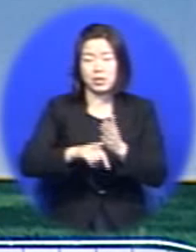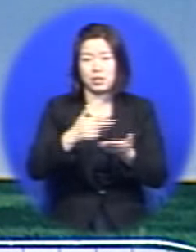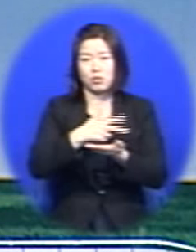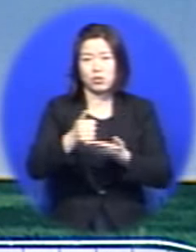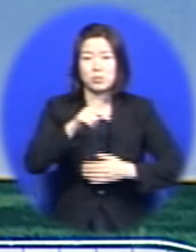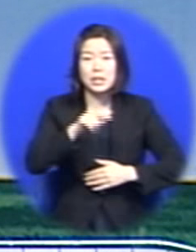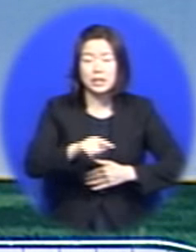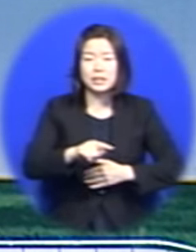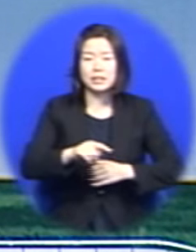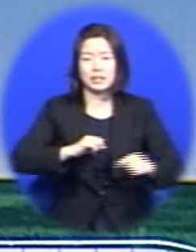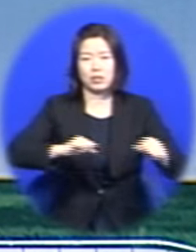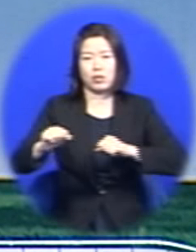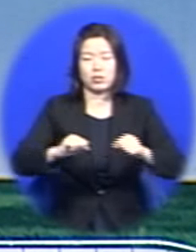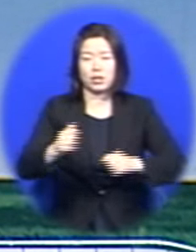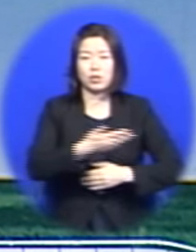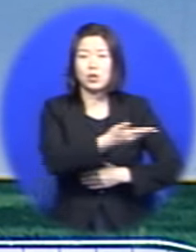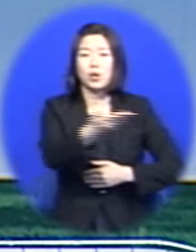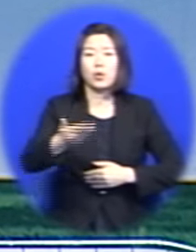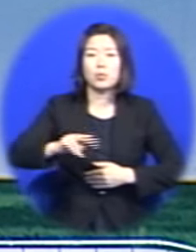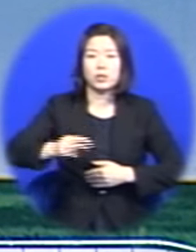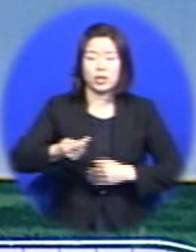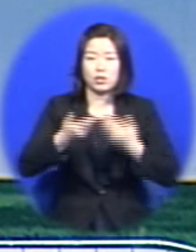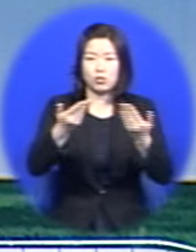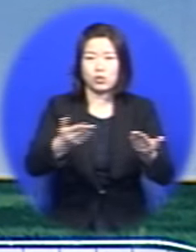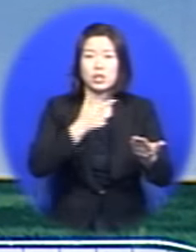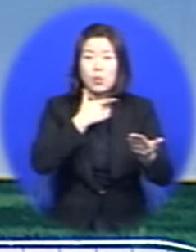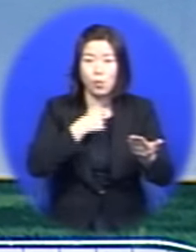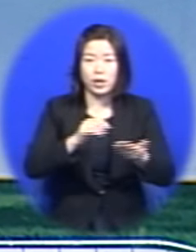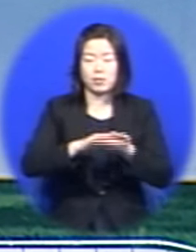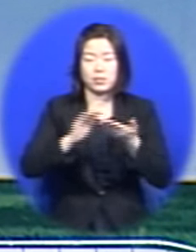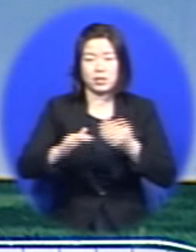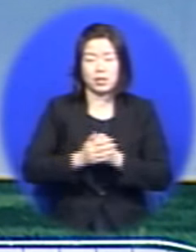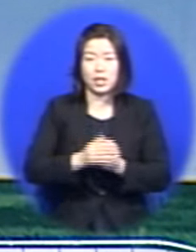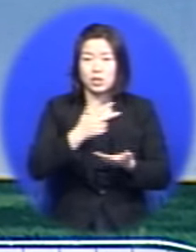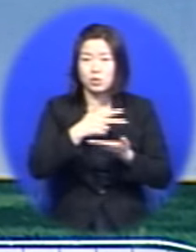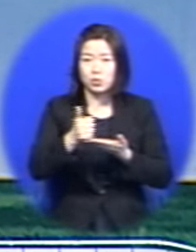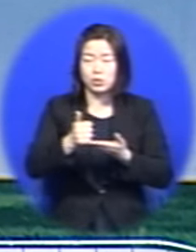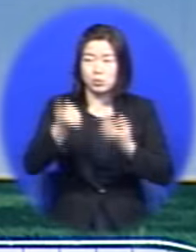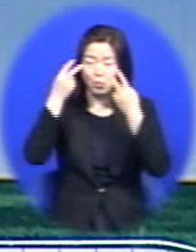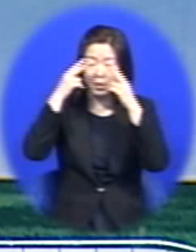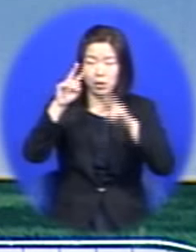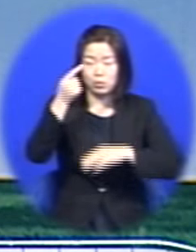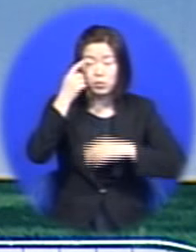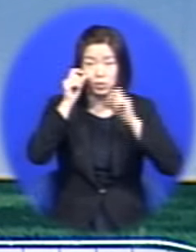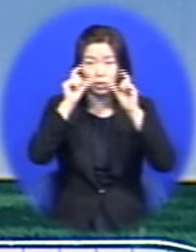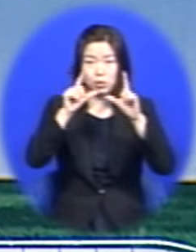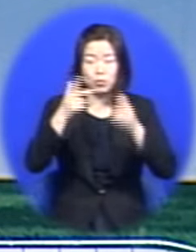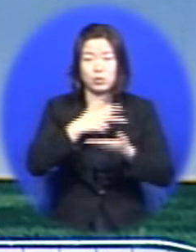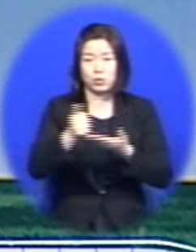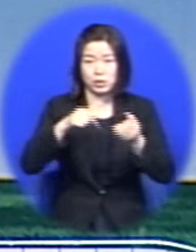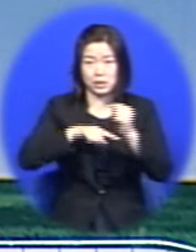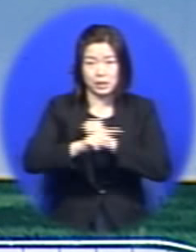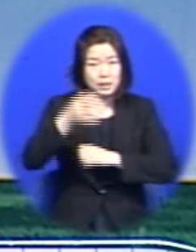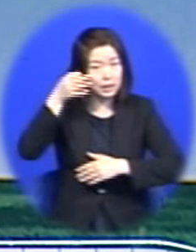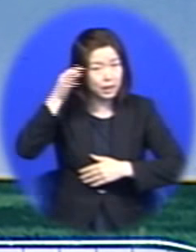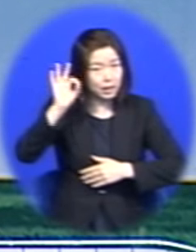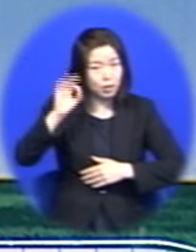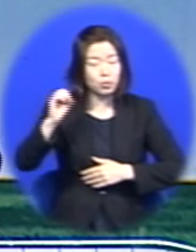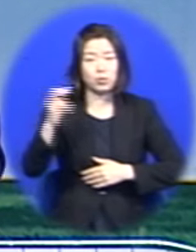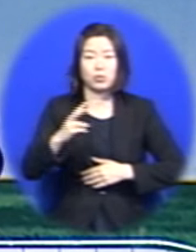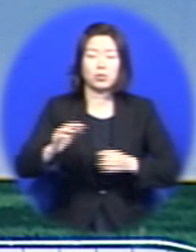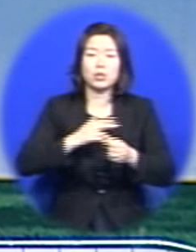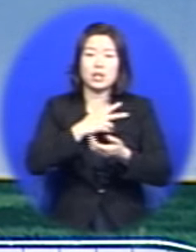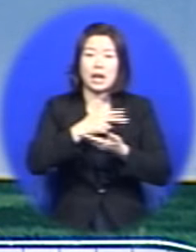그 역사를 여러분에게 주시기를 축복합니다. 주님을 바라보는 눈도 뜨이고 주님의 뜻을 깨닫고 하나님의